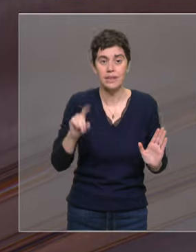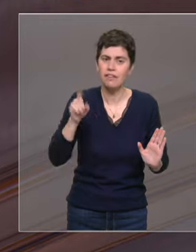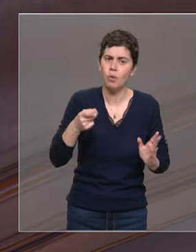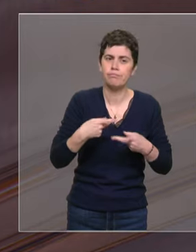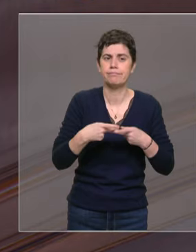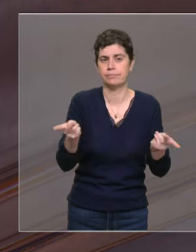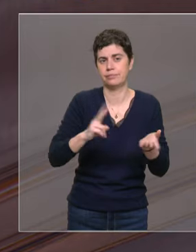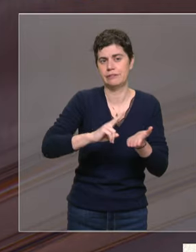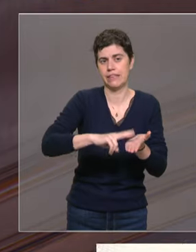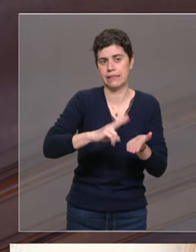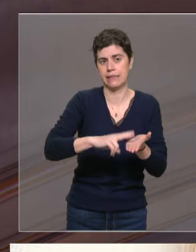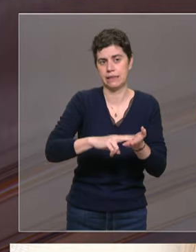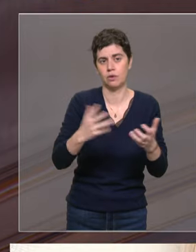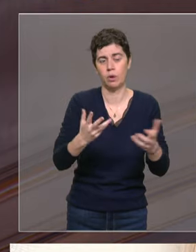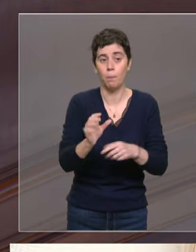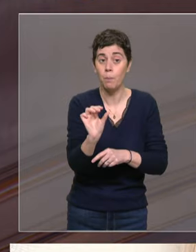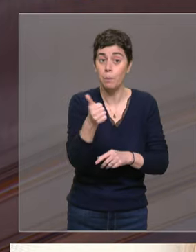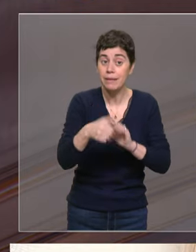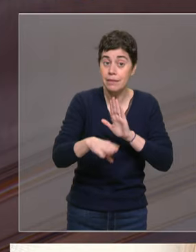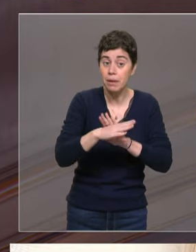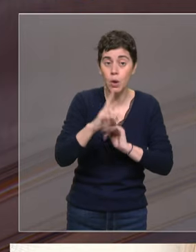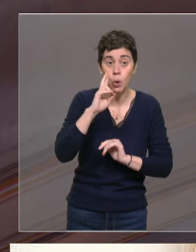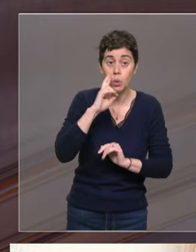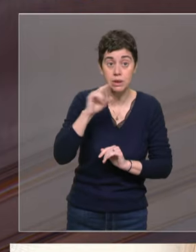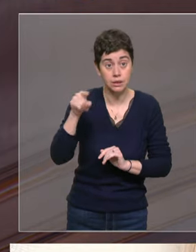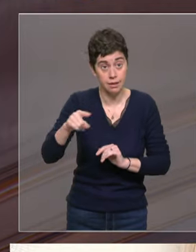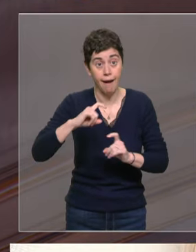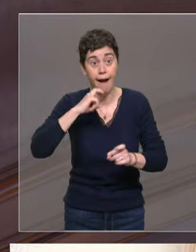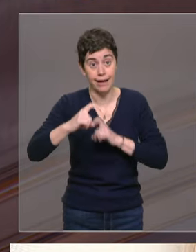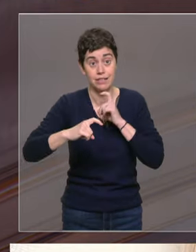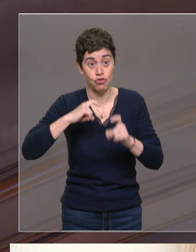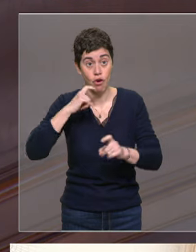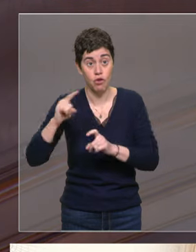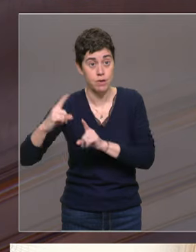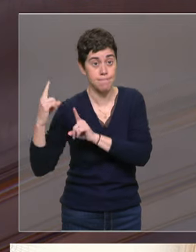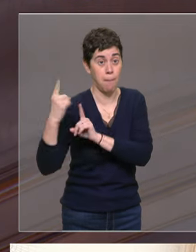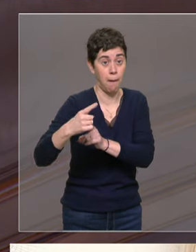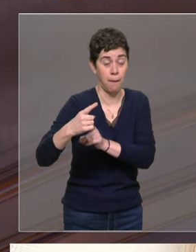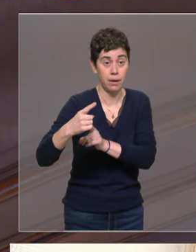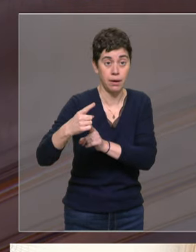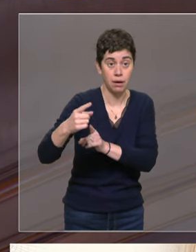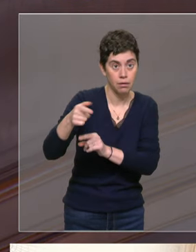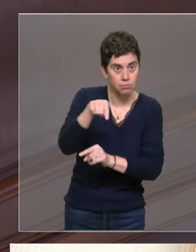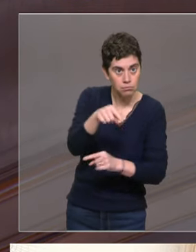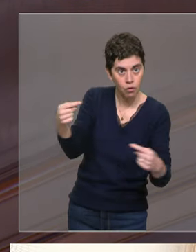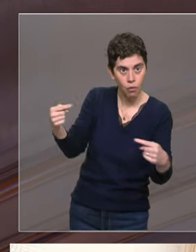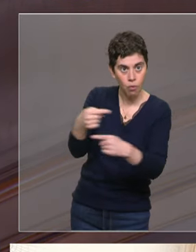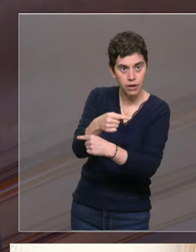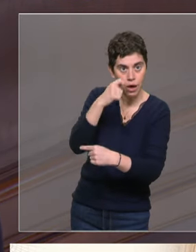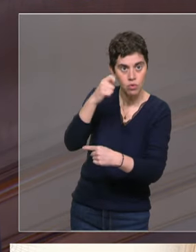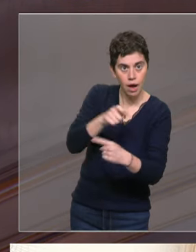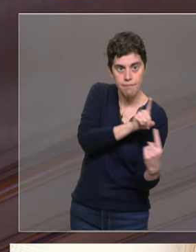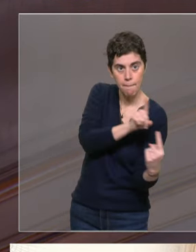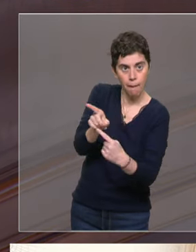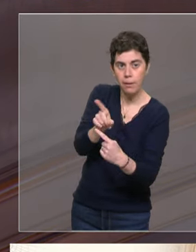vérités. D'abord, que la Russie agresse l'Ukraine. Et ce n'est pas l'Ukraine qui agresse aujourd'hui